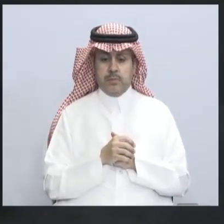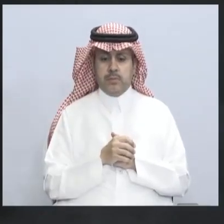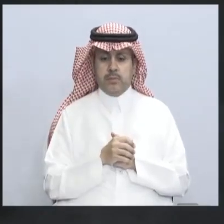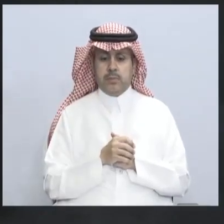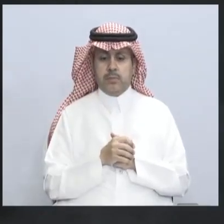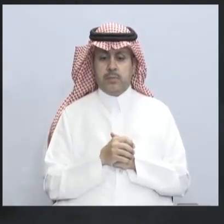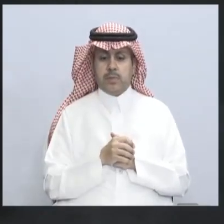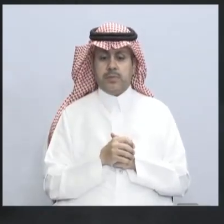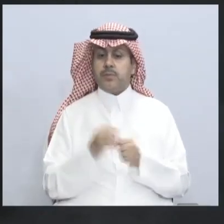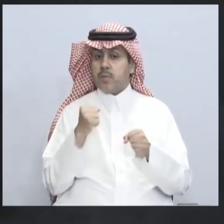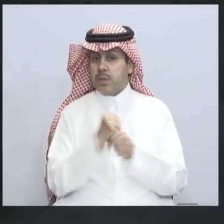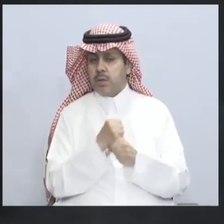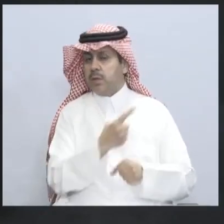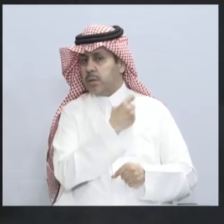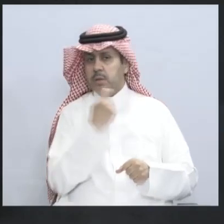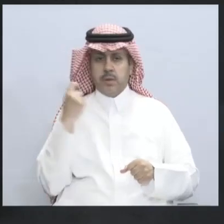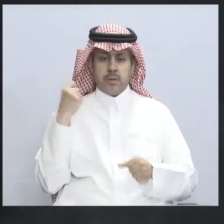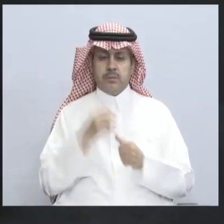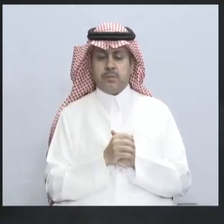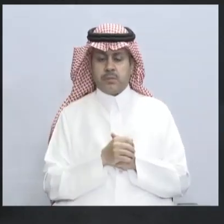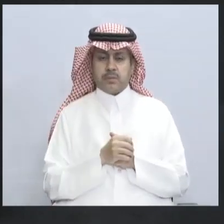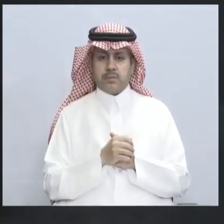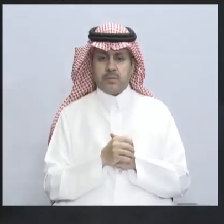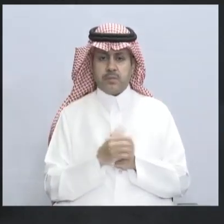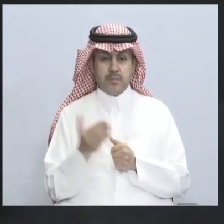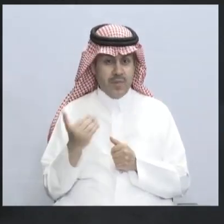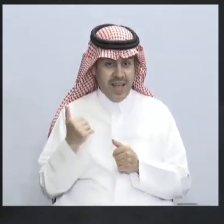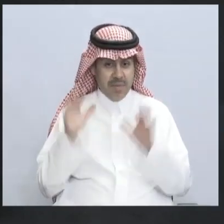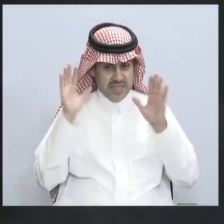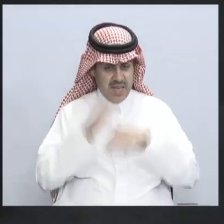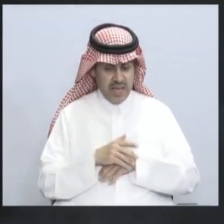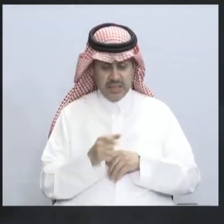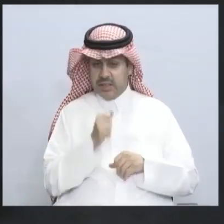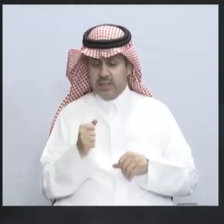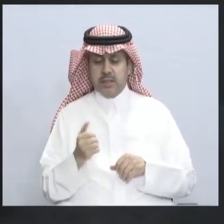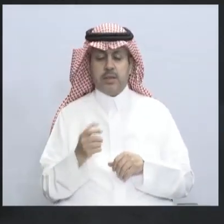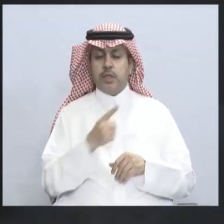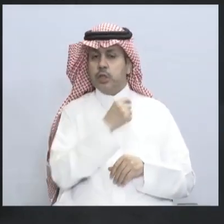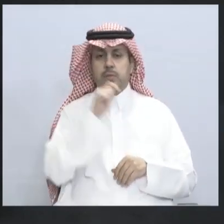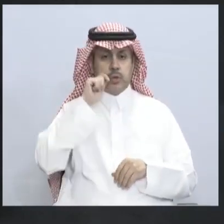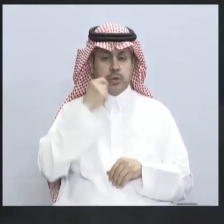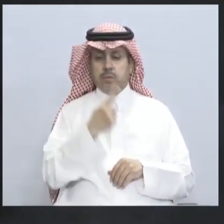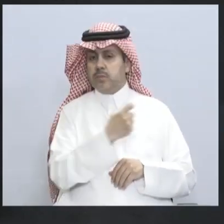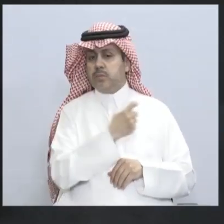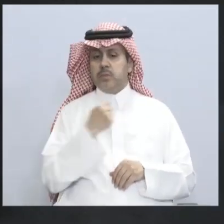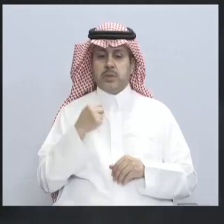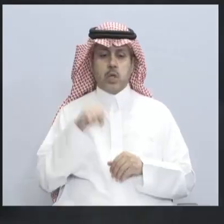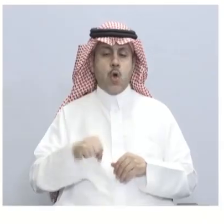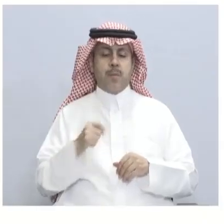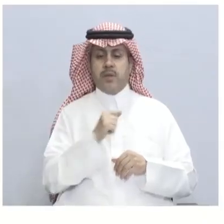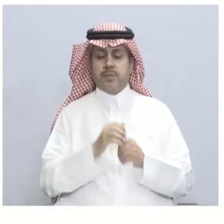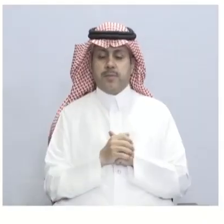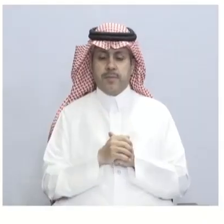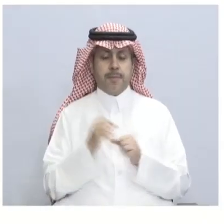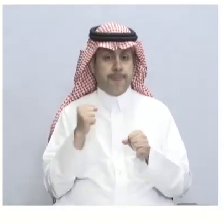انه استخدام الطيب والتطيب للرجال خاصه نقوم